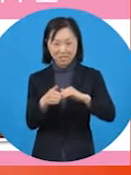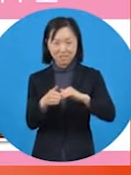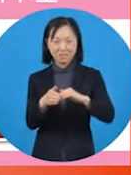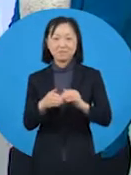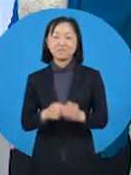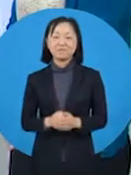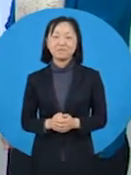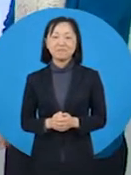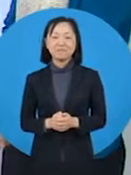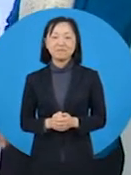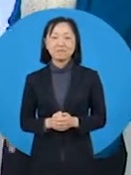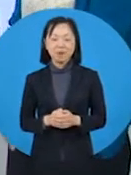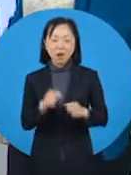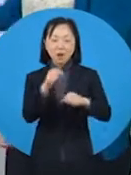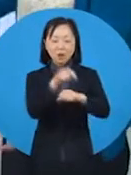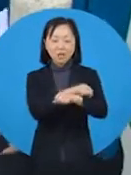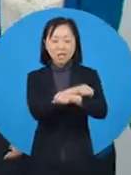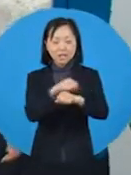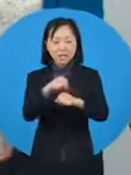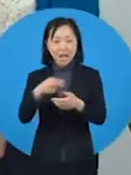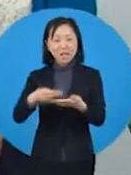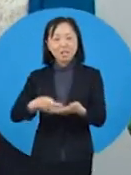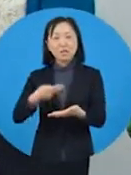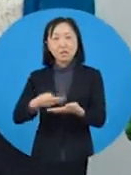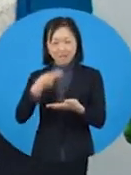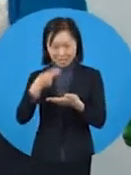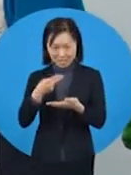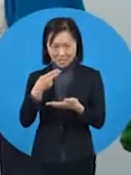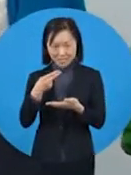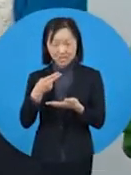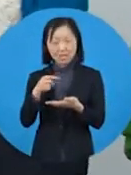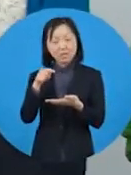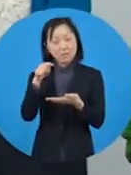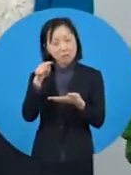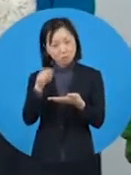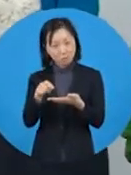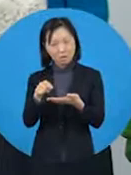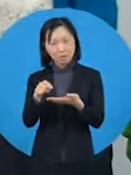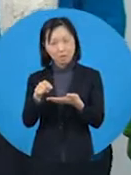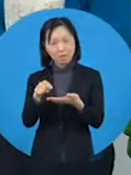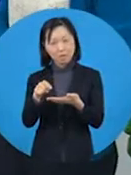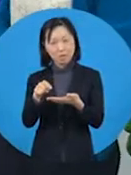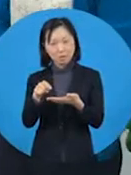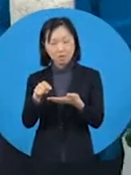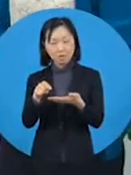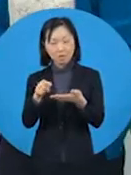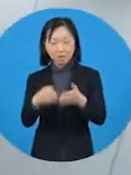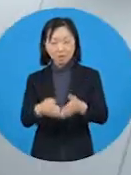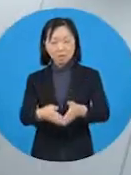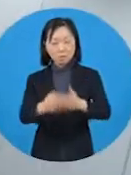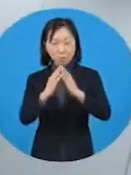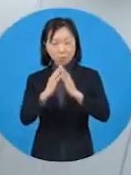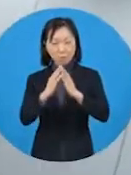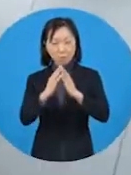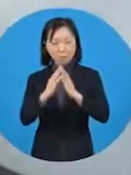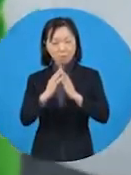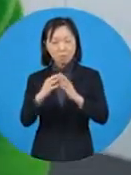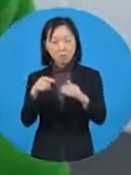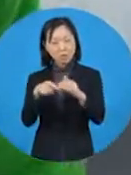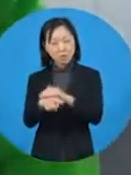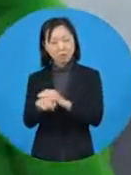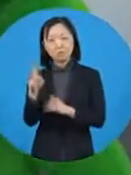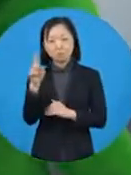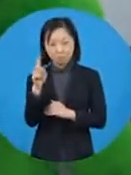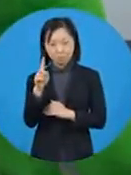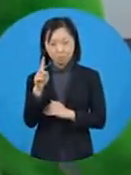名物料理のことです。 オリジナル飯っていうことなんですね。 はい、 なるほど。なぜこの